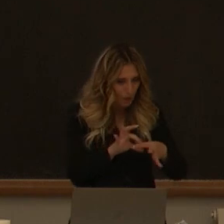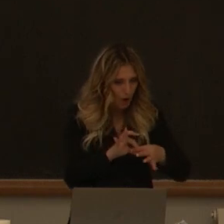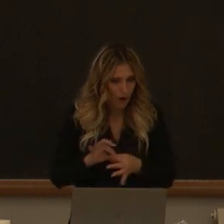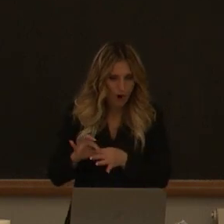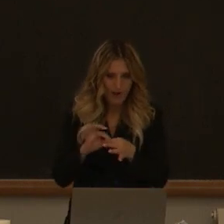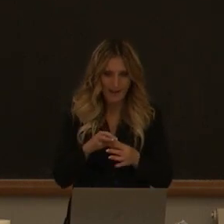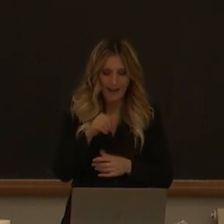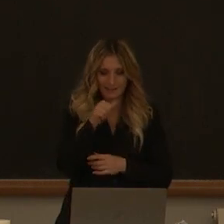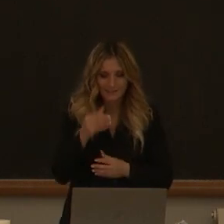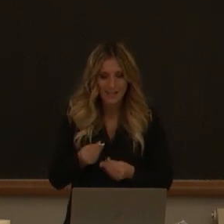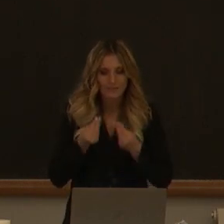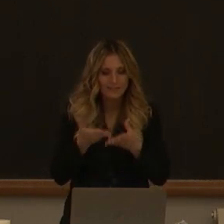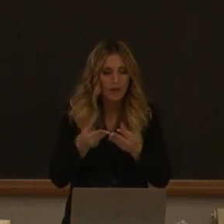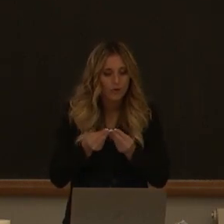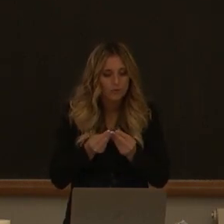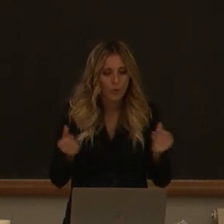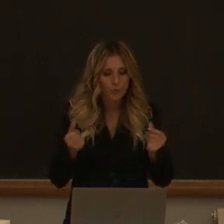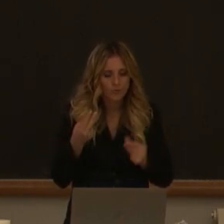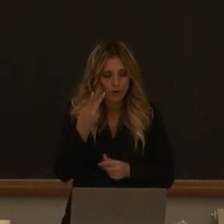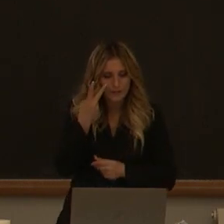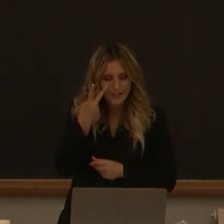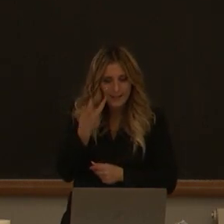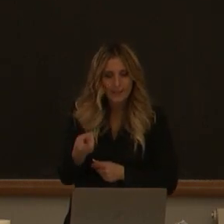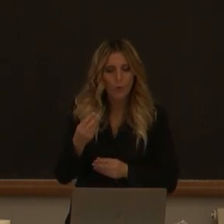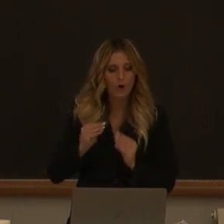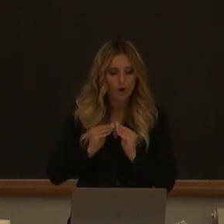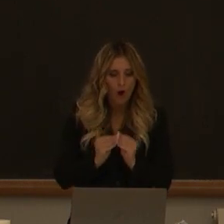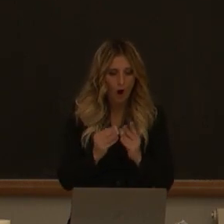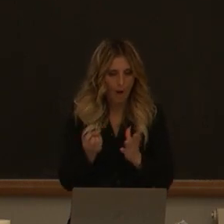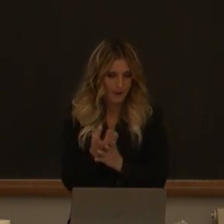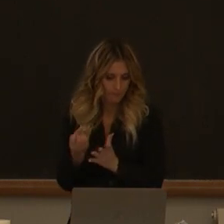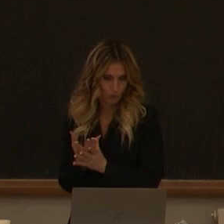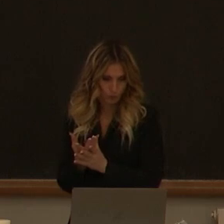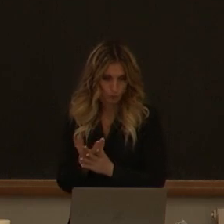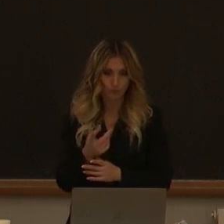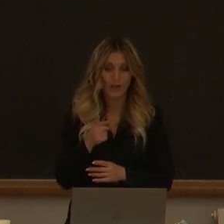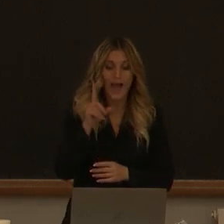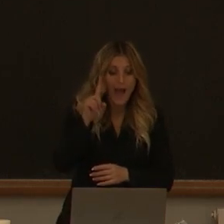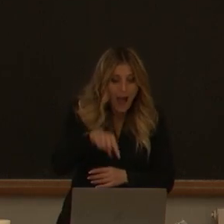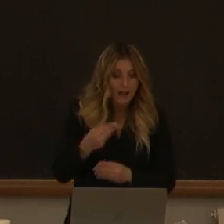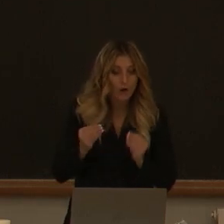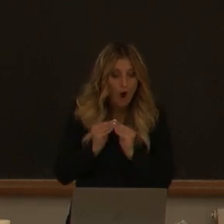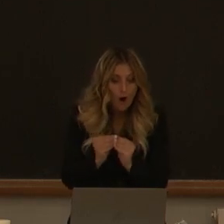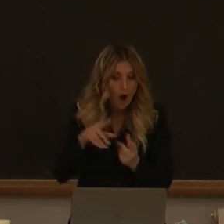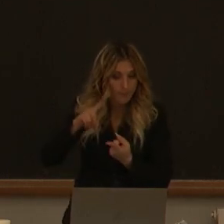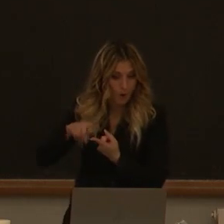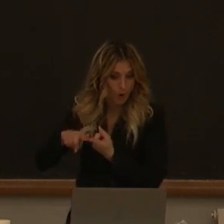obiettivi, soluzioni e azioni relativi a come si produce, ma anche a come si consuma il cibo. Quindi vedremo